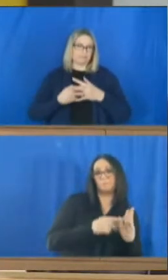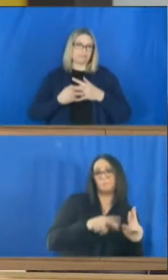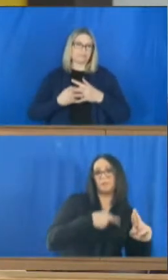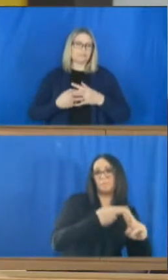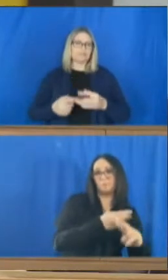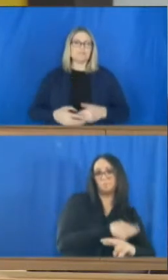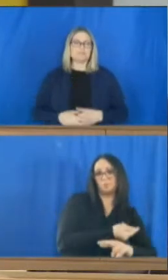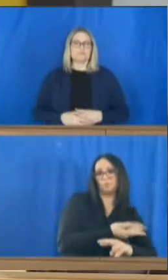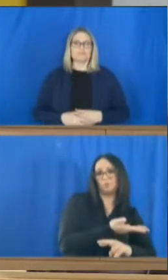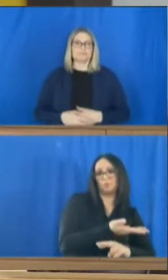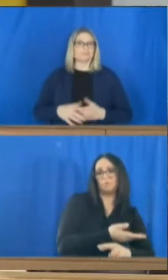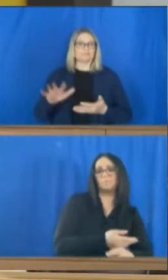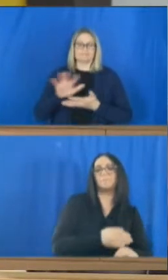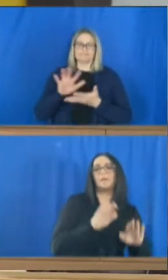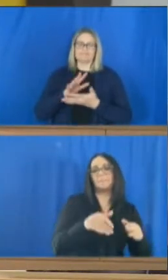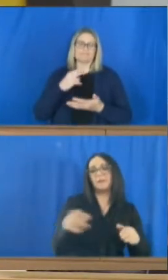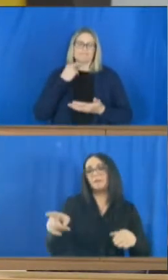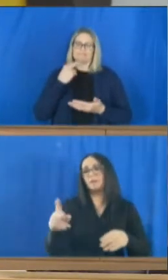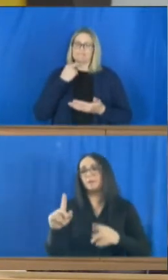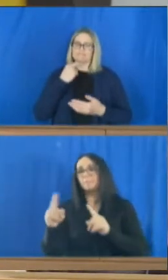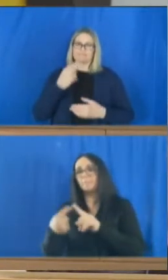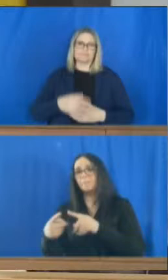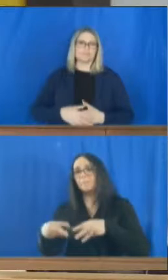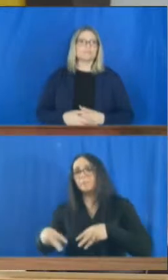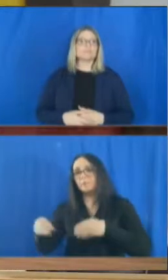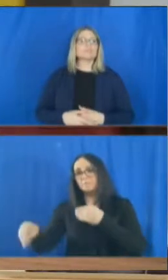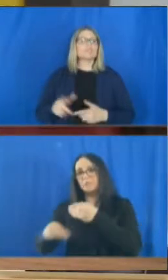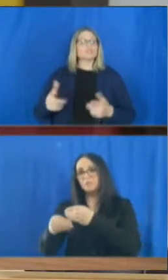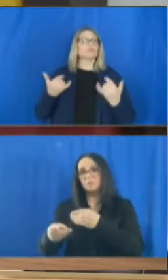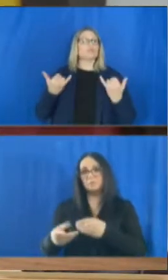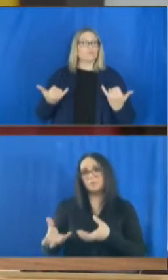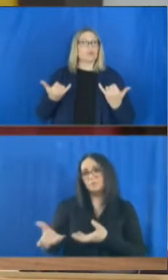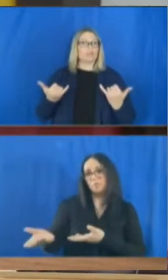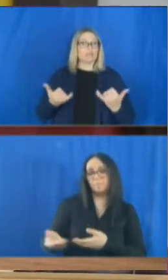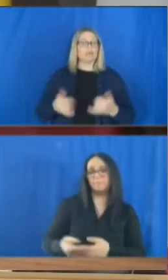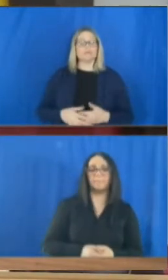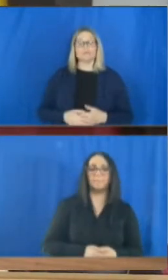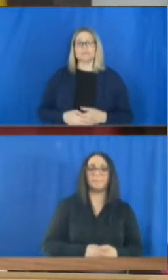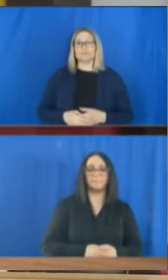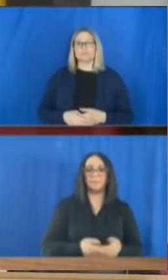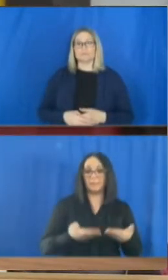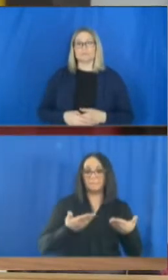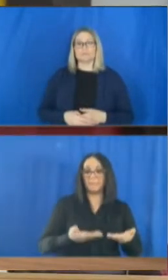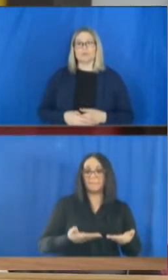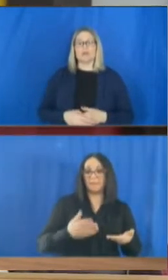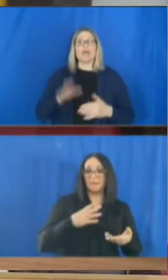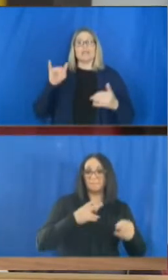gens suivent les restrictions de le niveau 2,